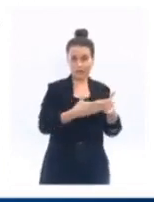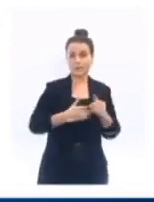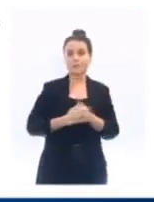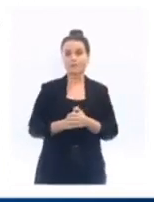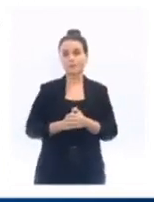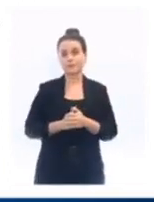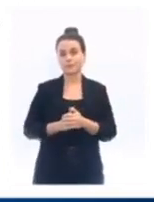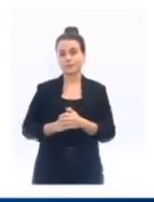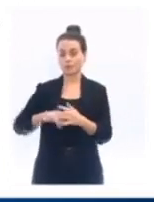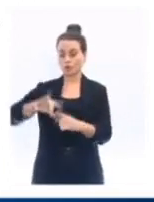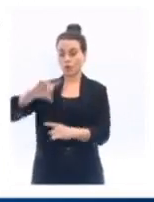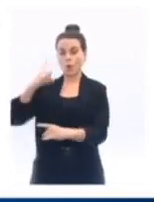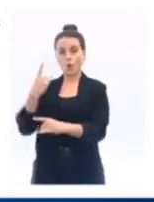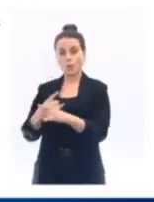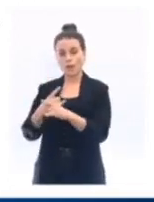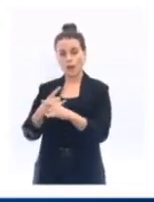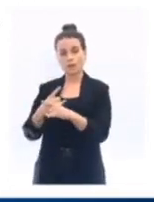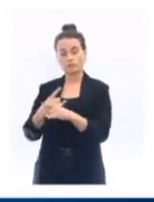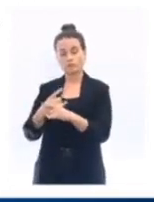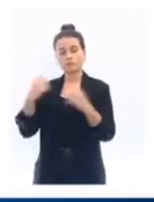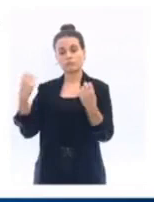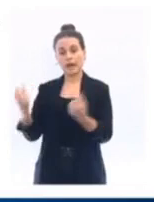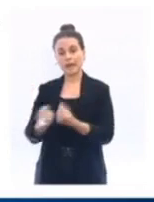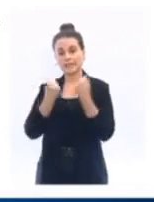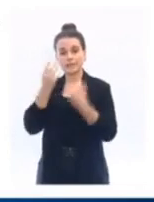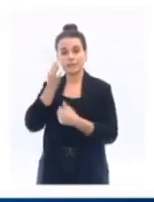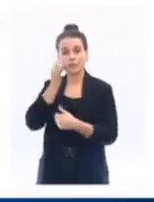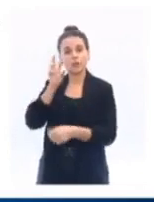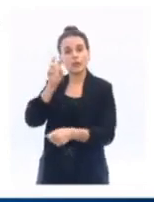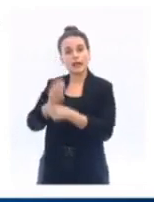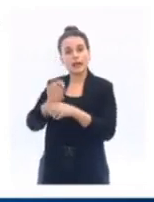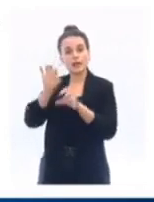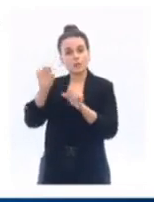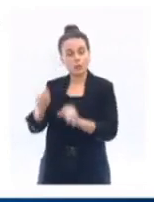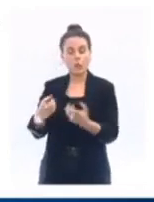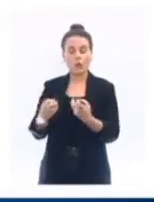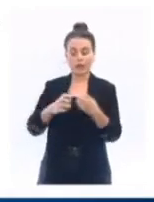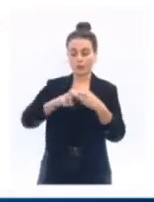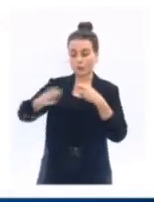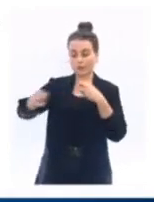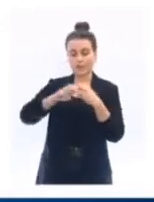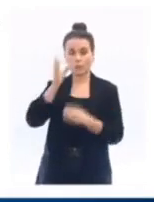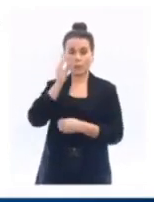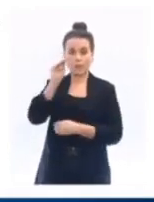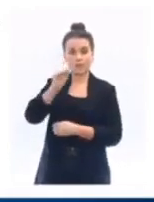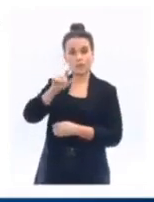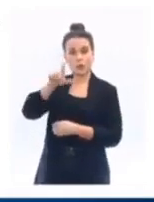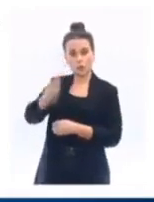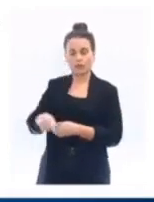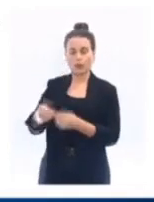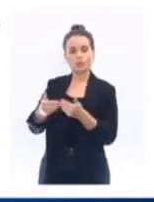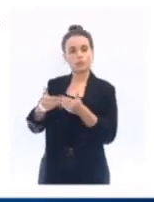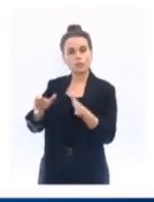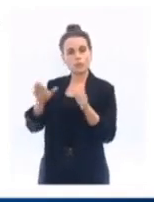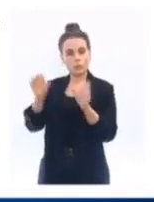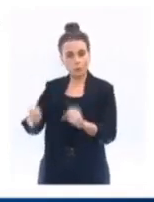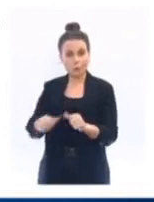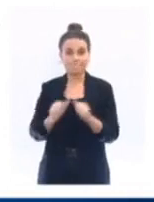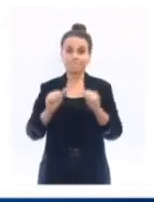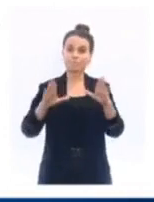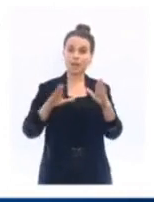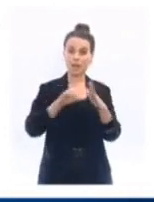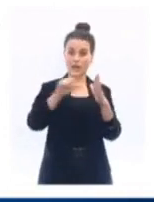déplacements professionnels indispensables. Mais les restaurants dans ces hôtels seront